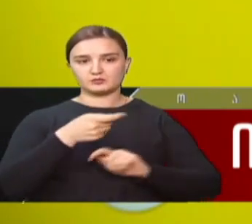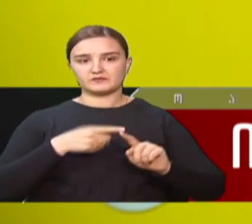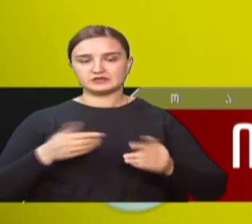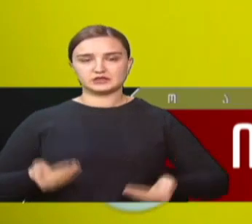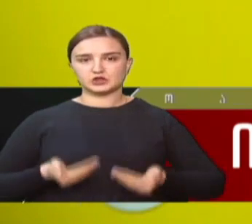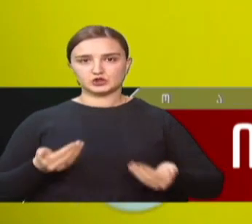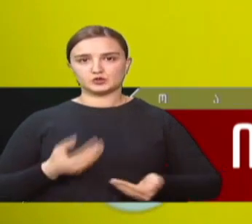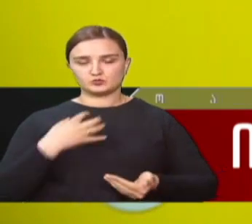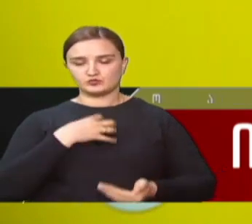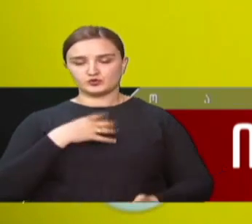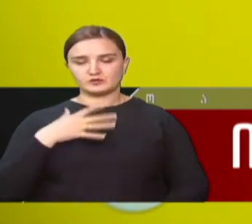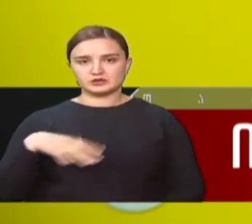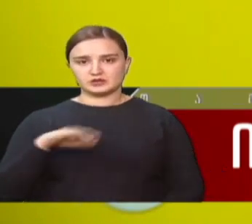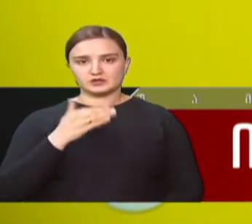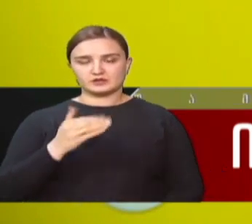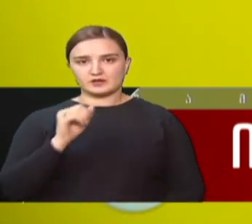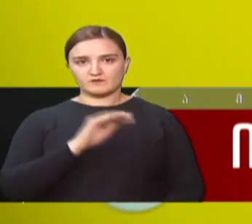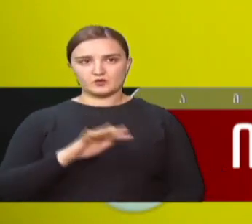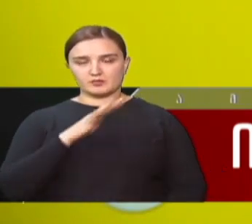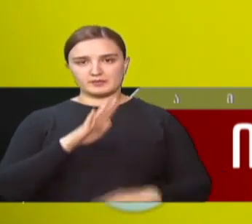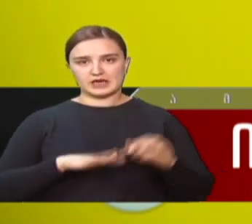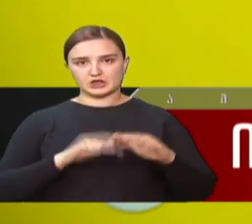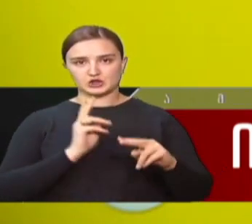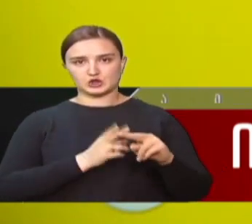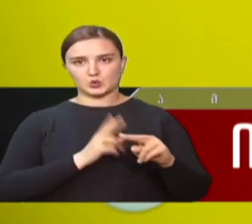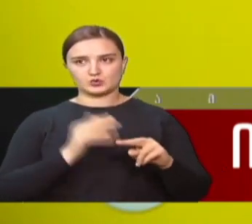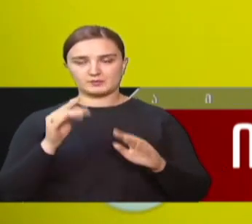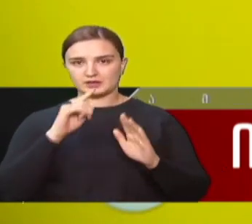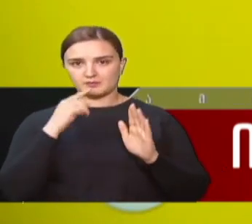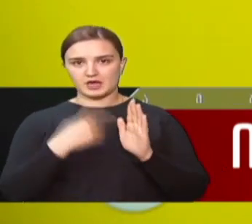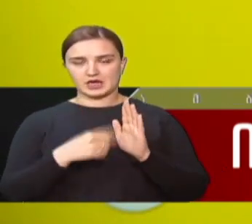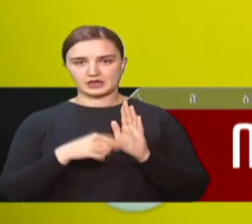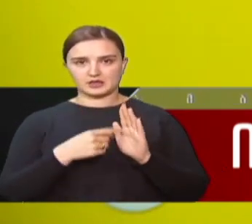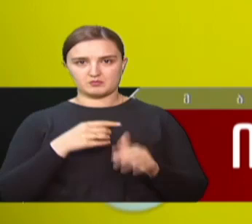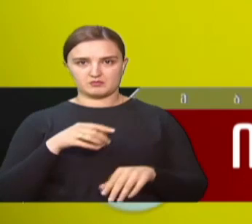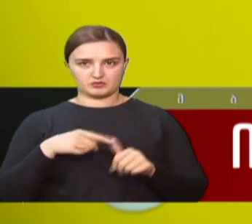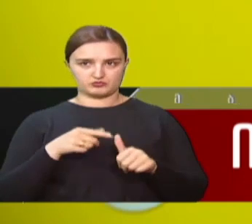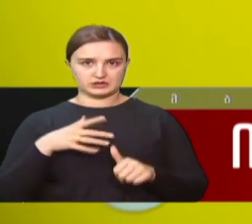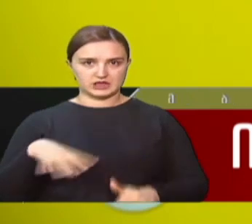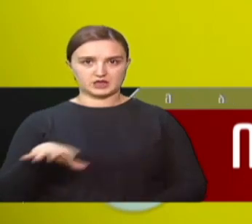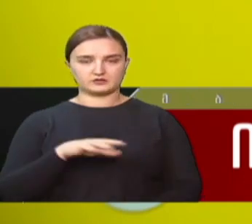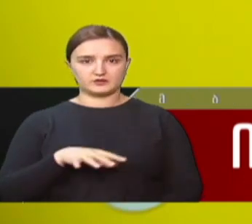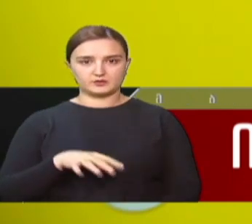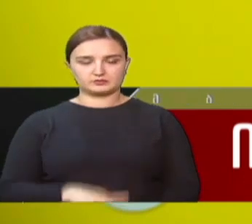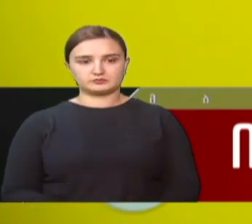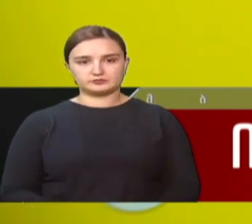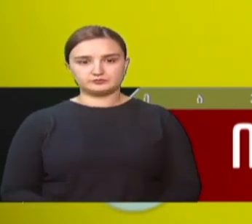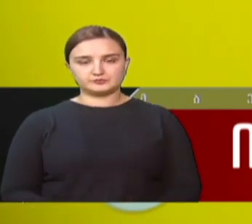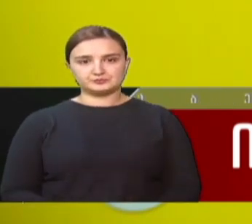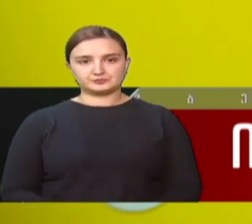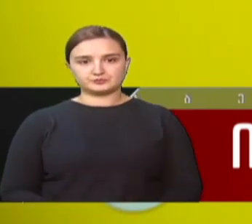სასიცოცხლოდ მნიშვნელოვანი საქართველოსთვის და დასავლეთმა ხელი შეუშალა და მათმა აგენტებმა და ჯაშუშებმა ჩვენს ქვეყანაში. ხო,